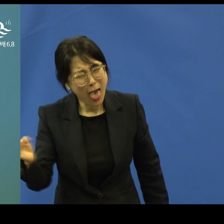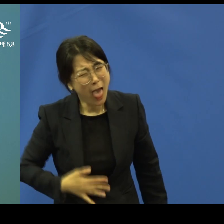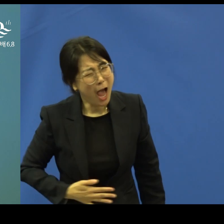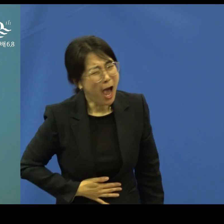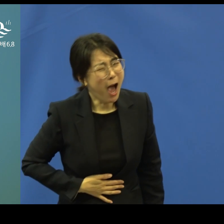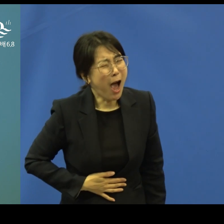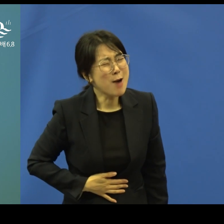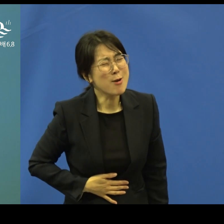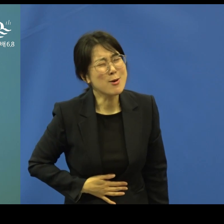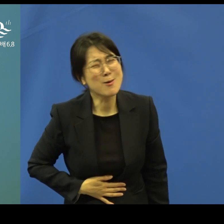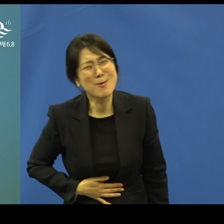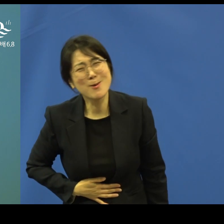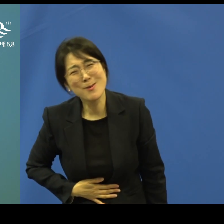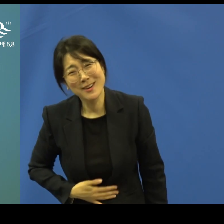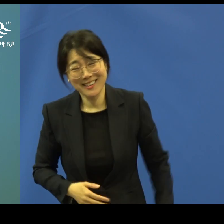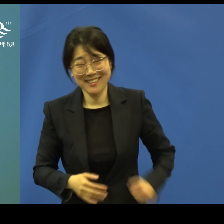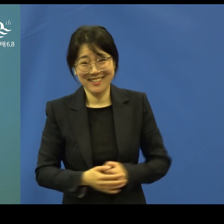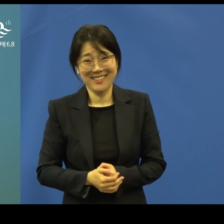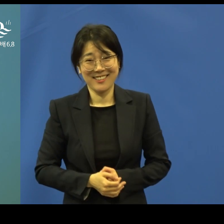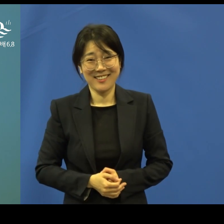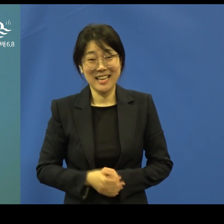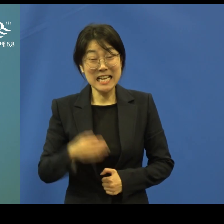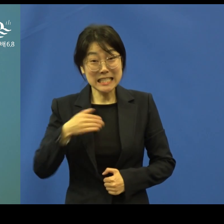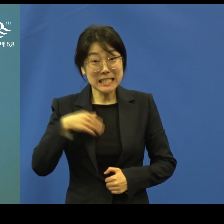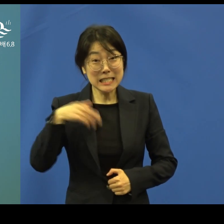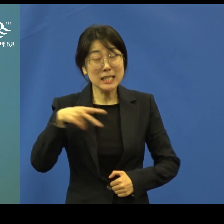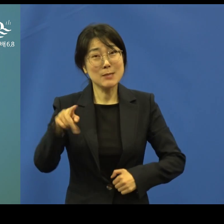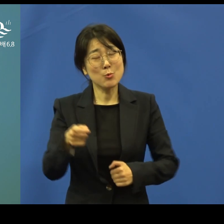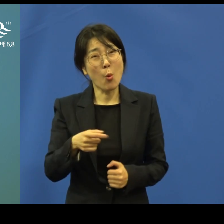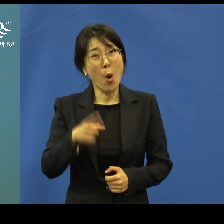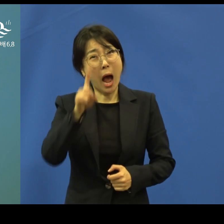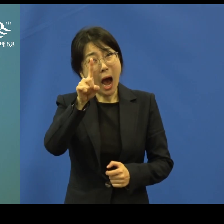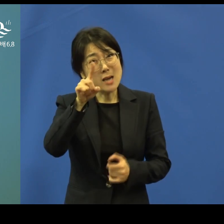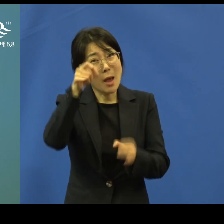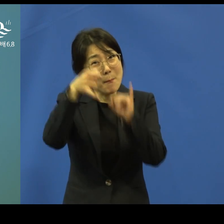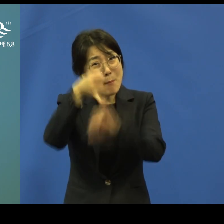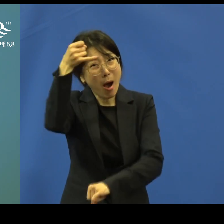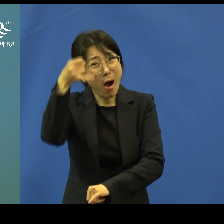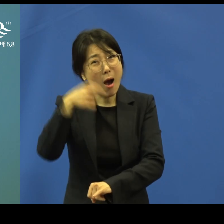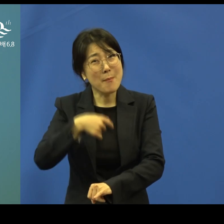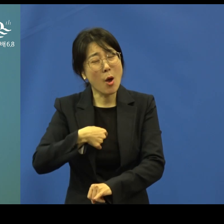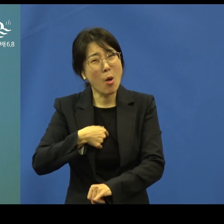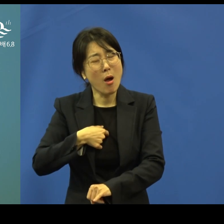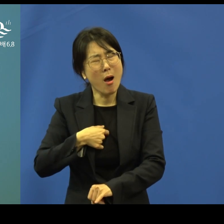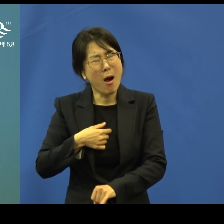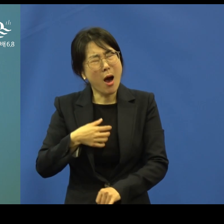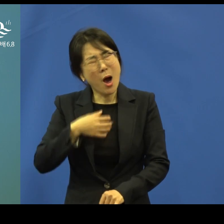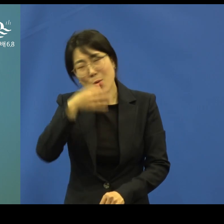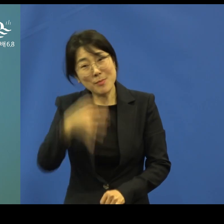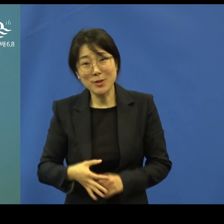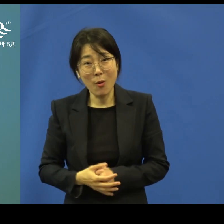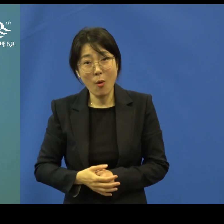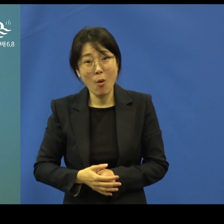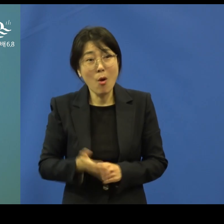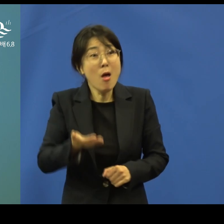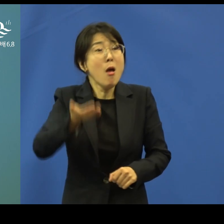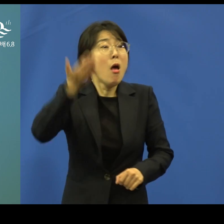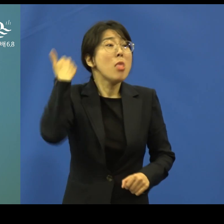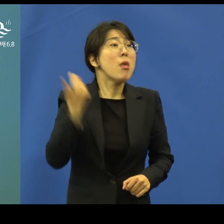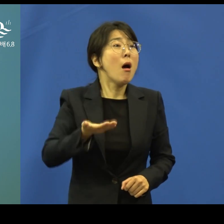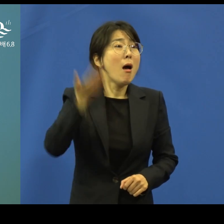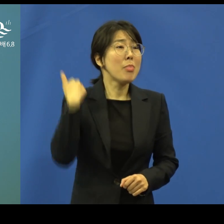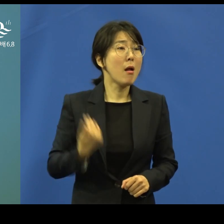그 한참 때 어떻게 일주일을 금식했지? 지금도 생각하면 까칠해요. 그 무척산에 해발 750m